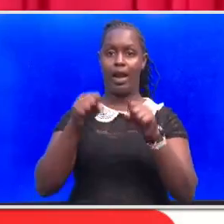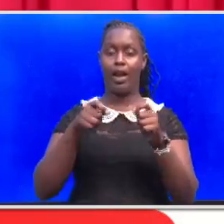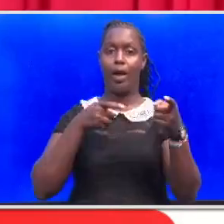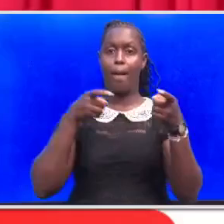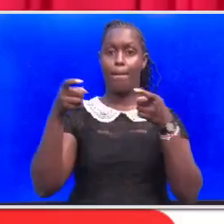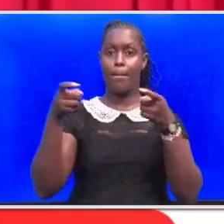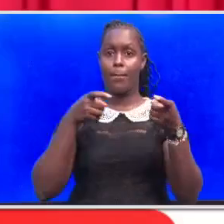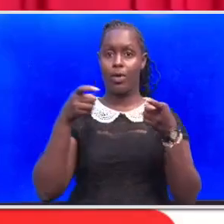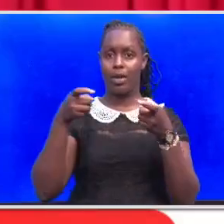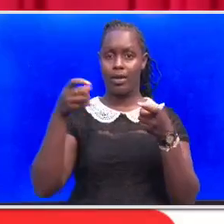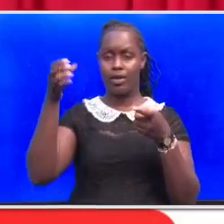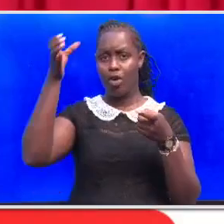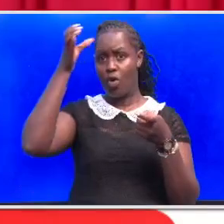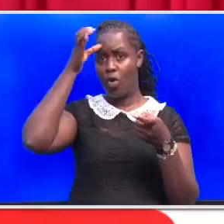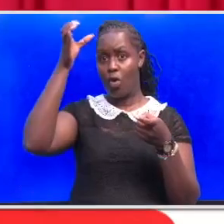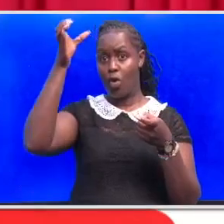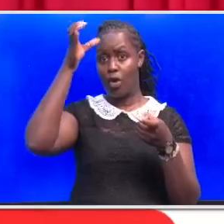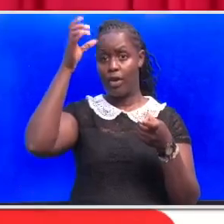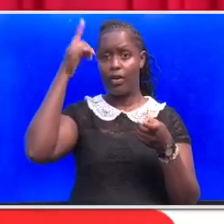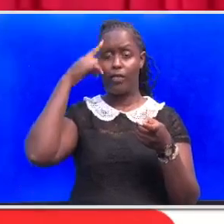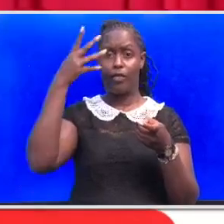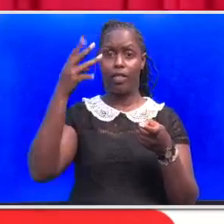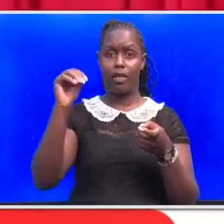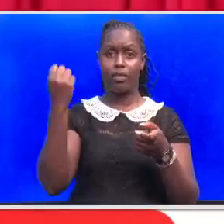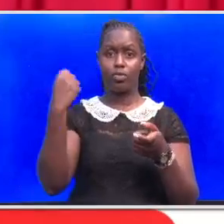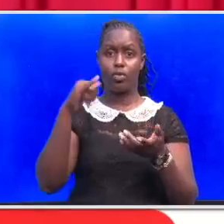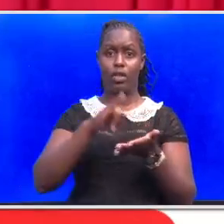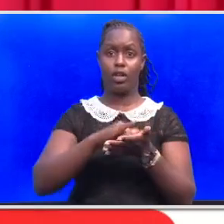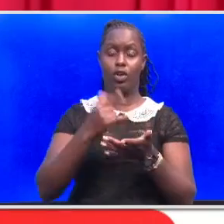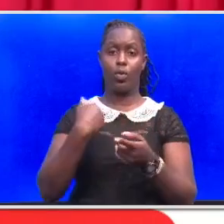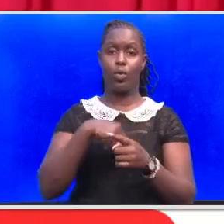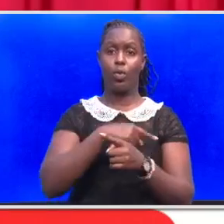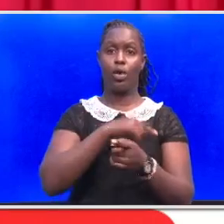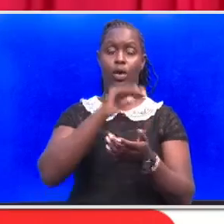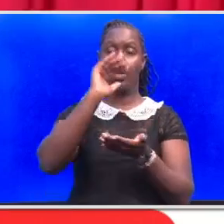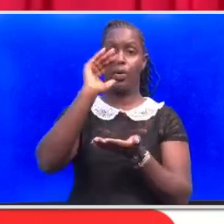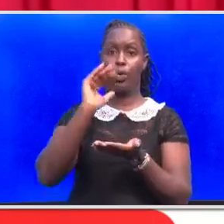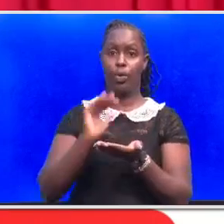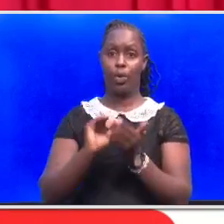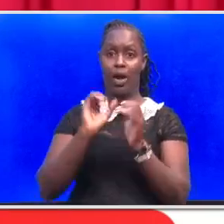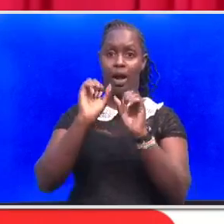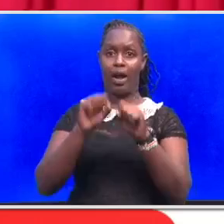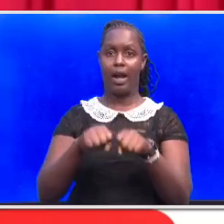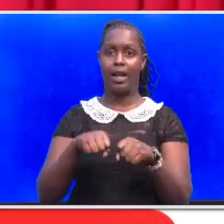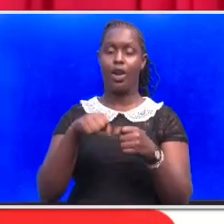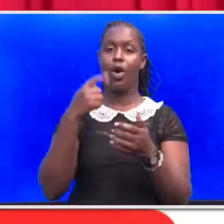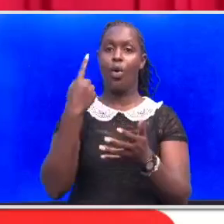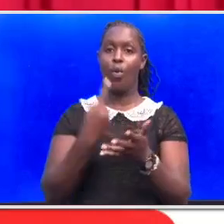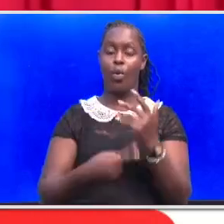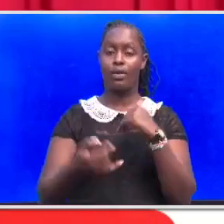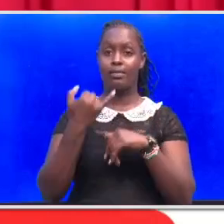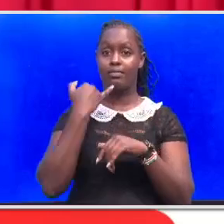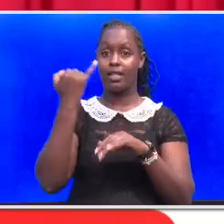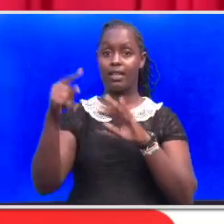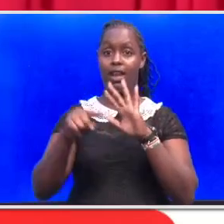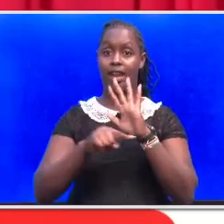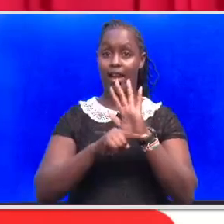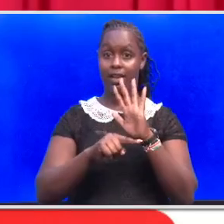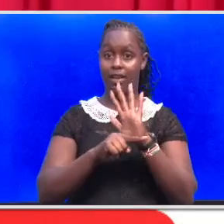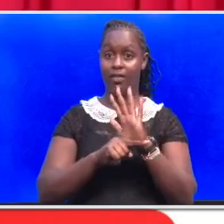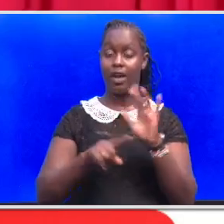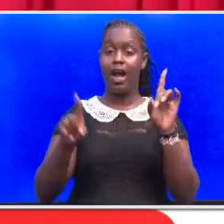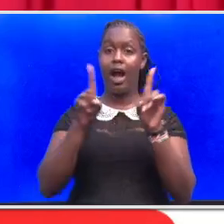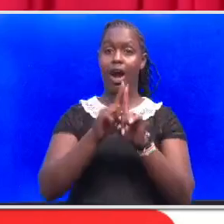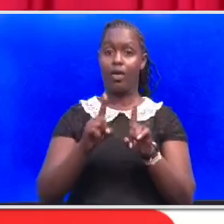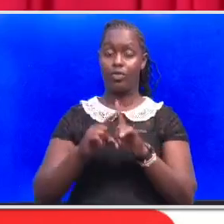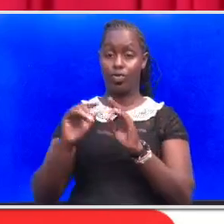their space so that we can reduce the content that is negative and